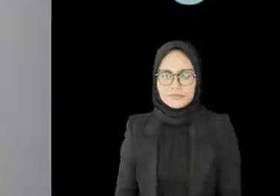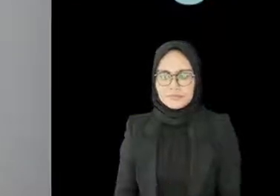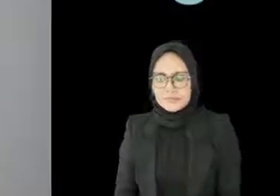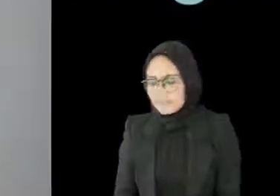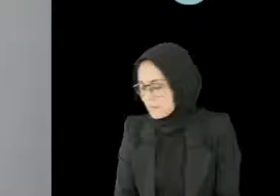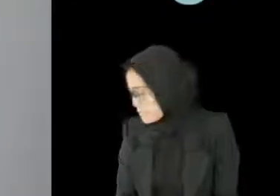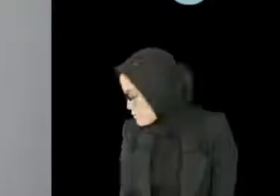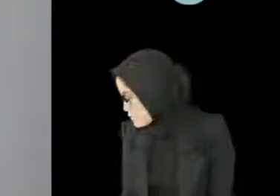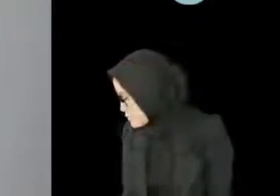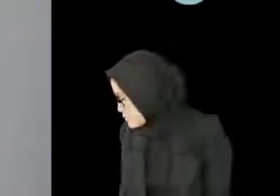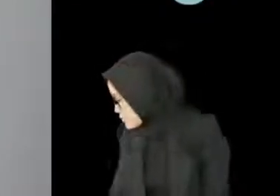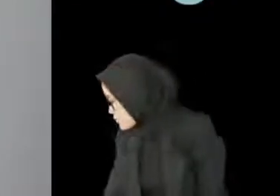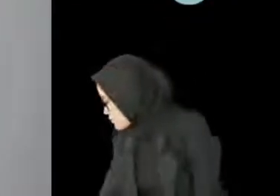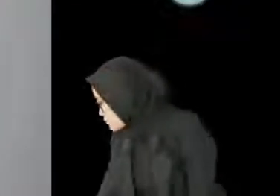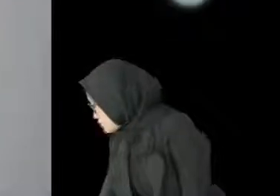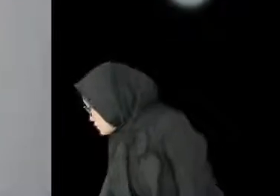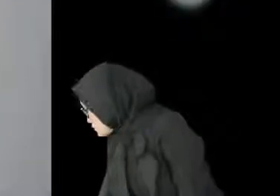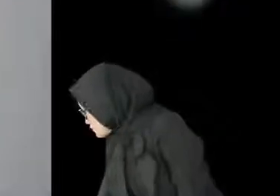sahabat